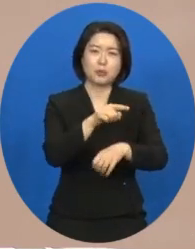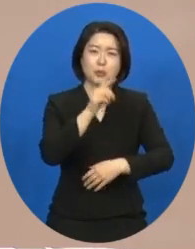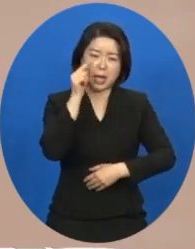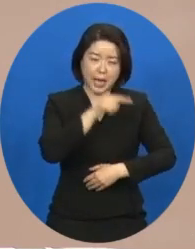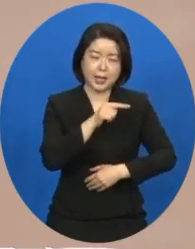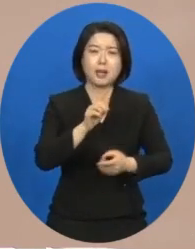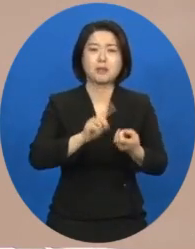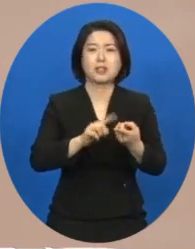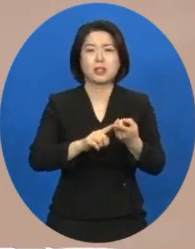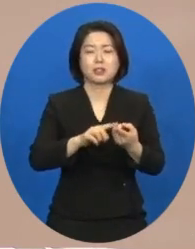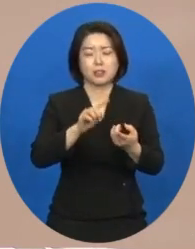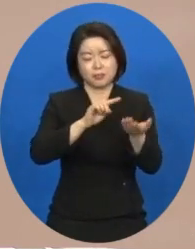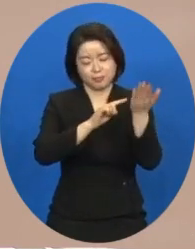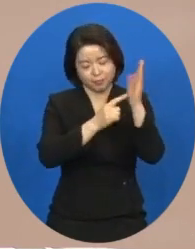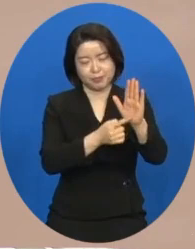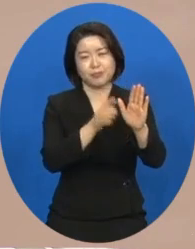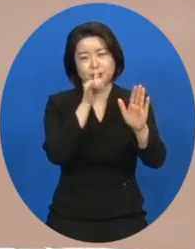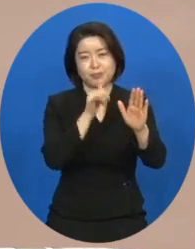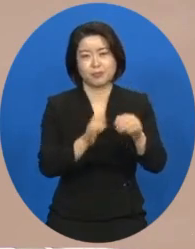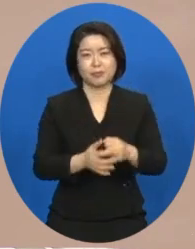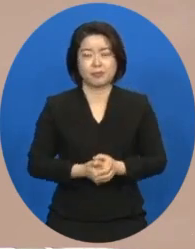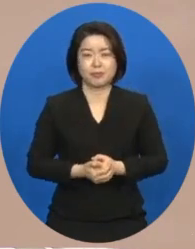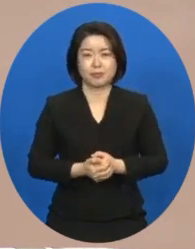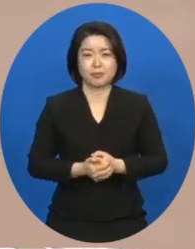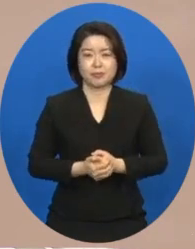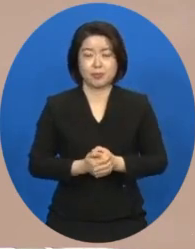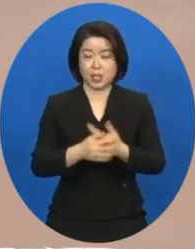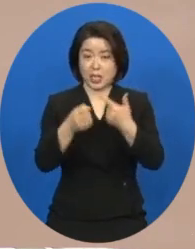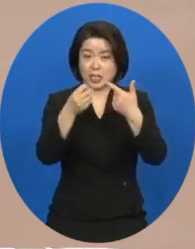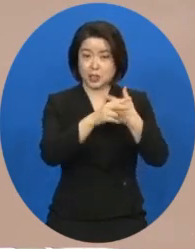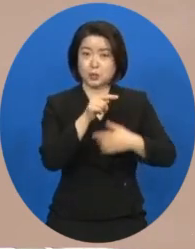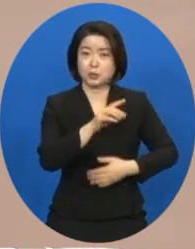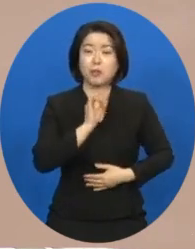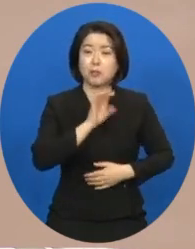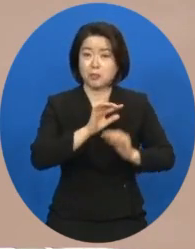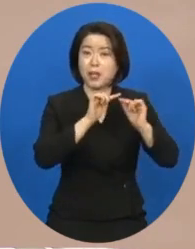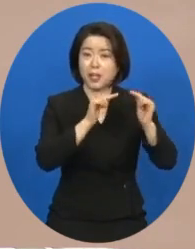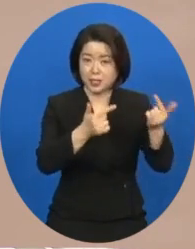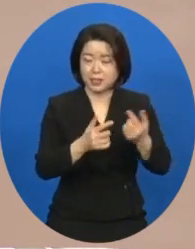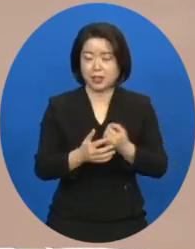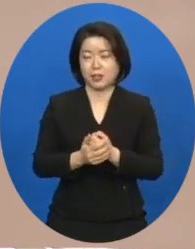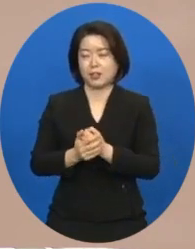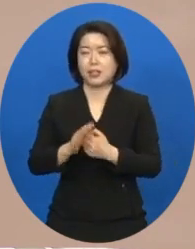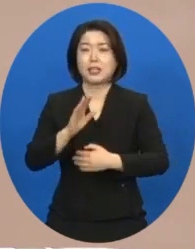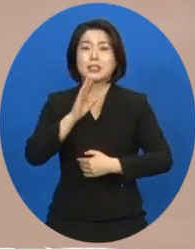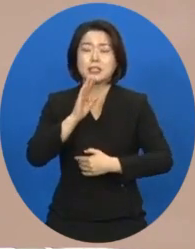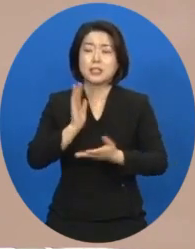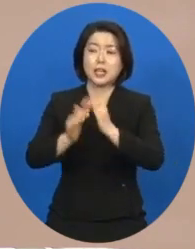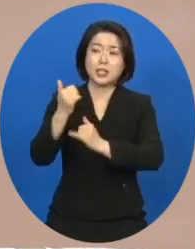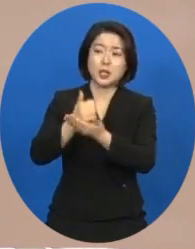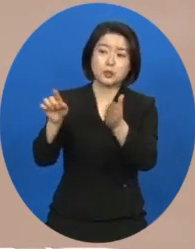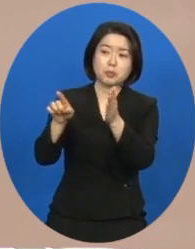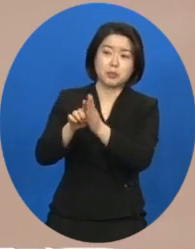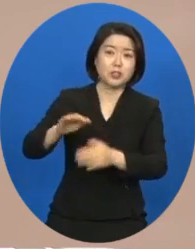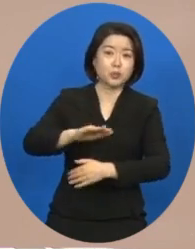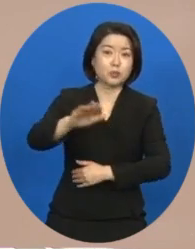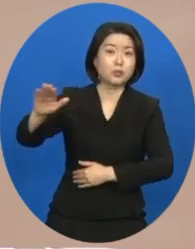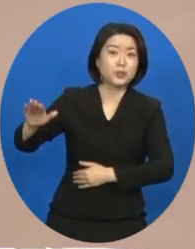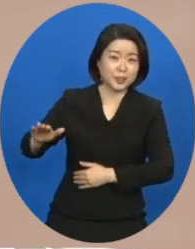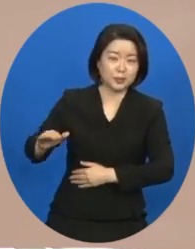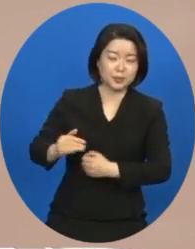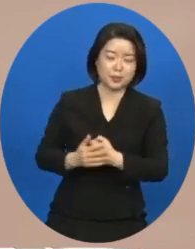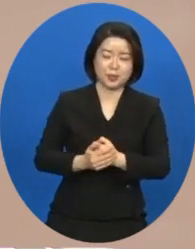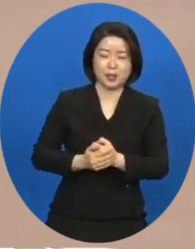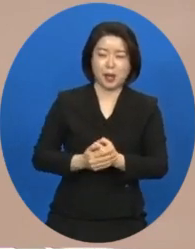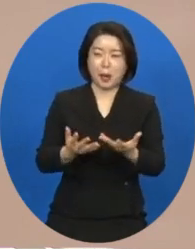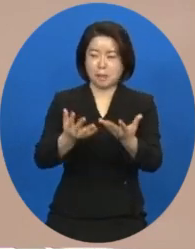그대로 보여주는 거죠. 근데 니고데모만 아니고 실제로 예수 믿는 성도들도 참